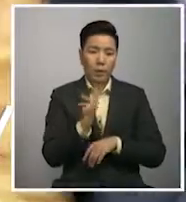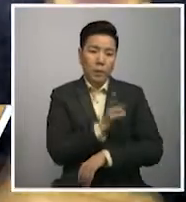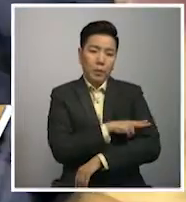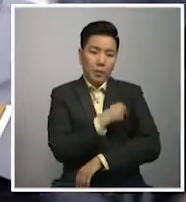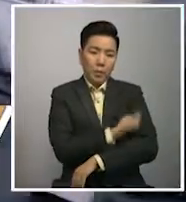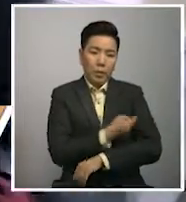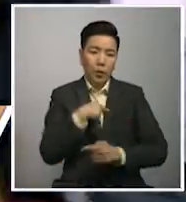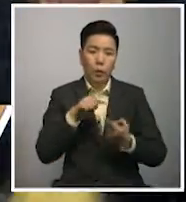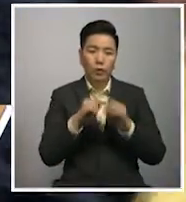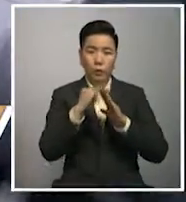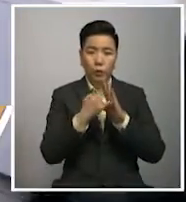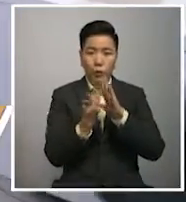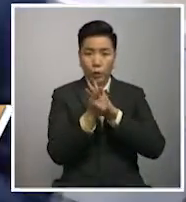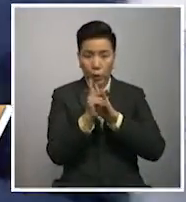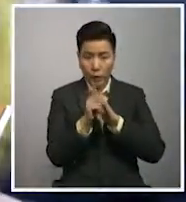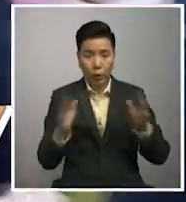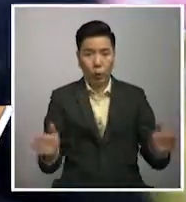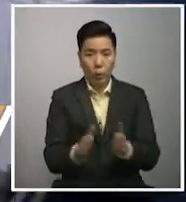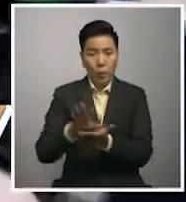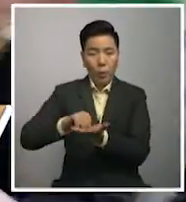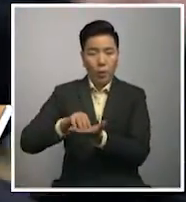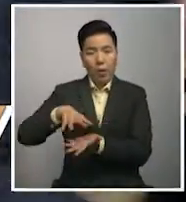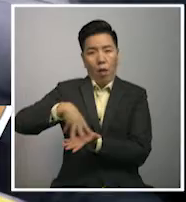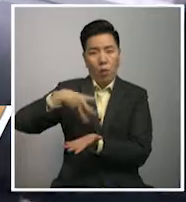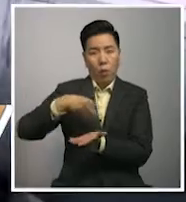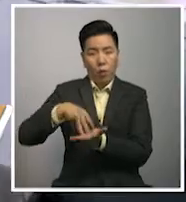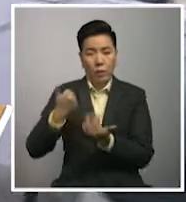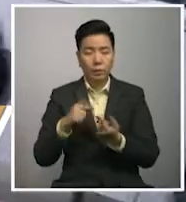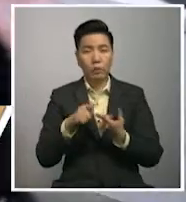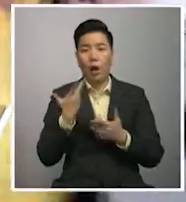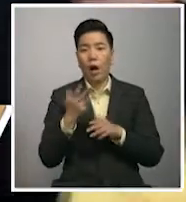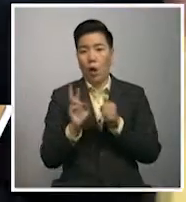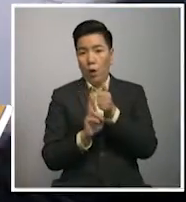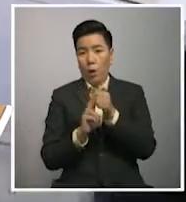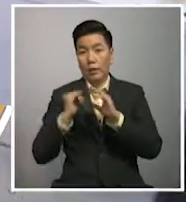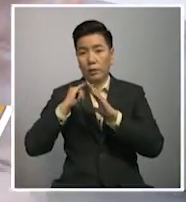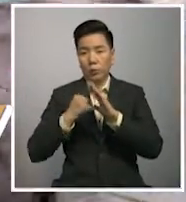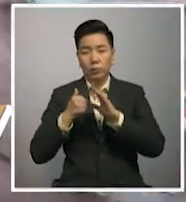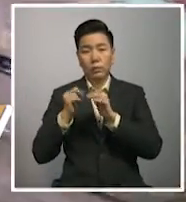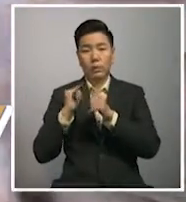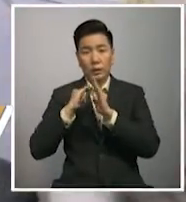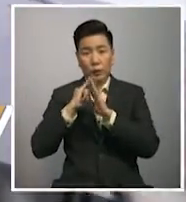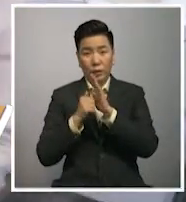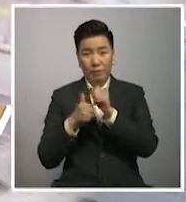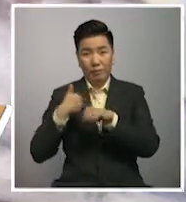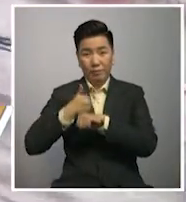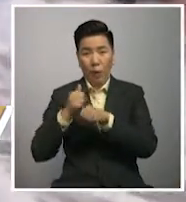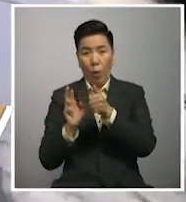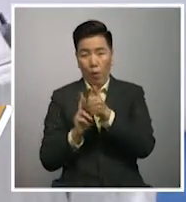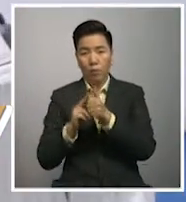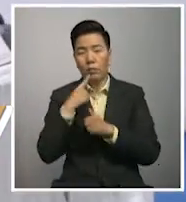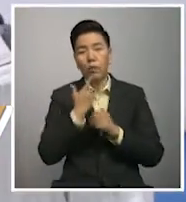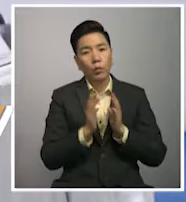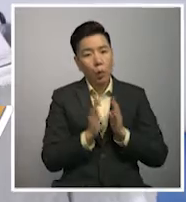รองนายแพทย์สาธารณสุขจังหวัดขอนแก่นร่วมให้ข้อมูลโดยนายศรัทธากล่าวขอบคุณวุฒิสภาที่ให้ความสำคัญในเรื่องการป้องกันและล